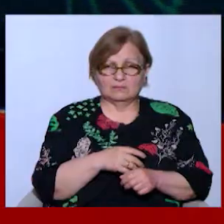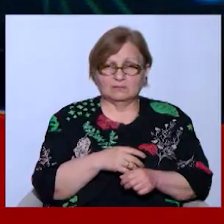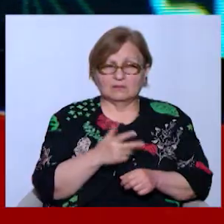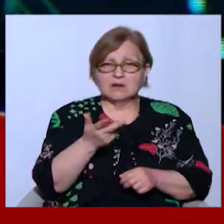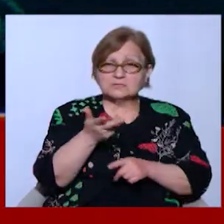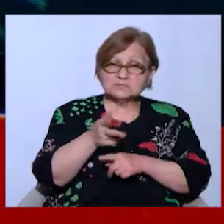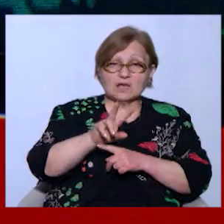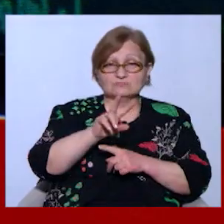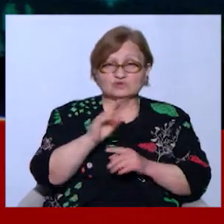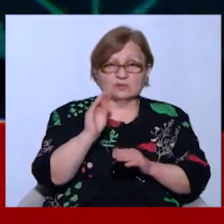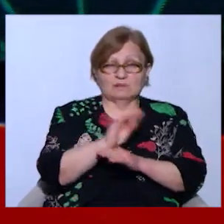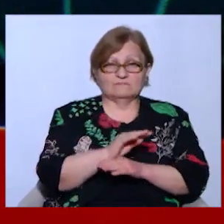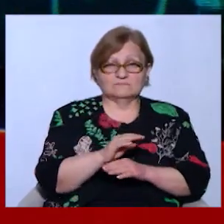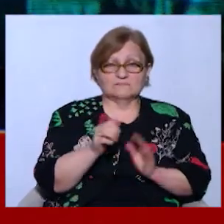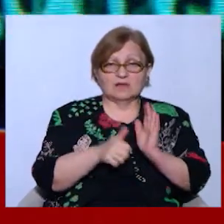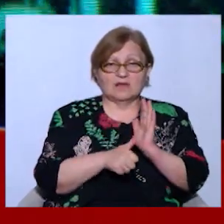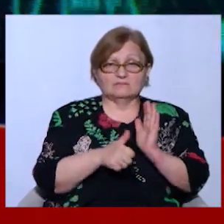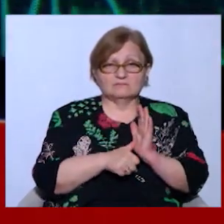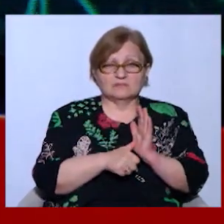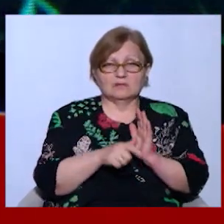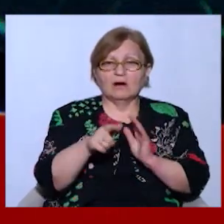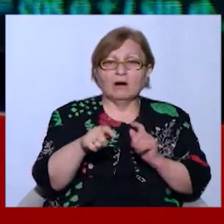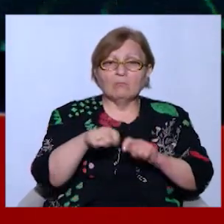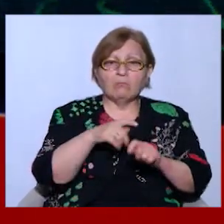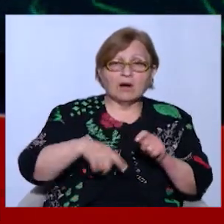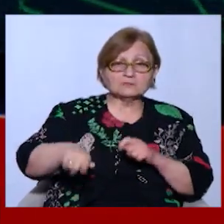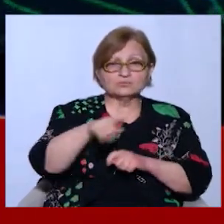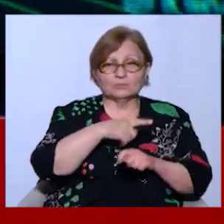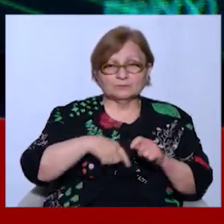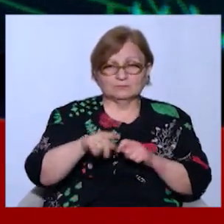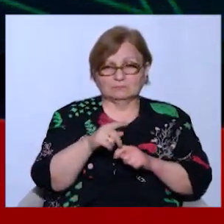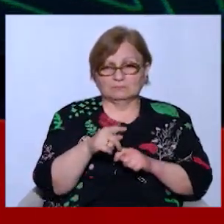3-ჯერ გავზარდე რადიუსი, ანუ გავხადე 6. ფართობი გამოვიდა